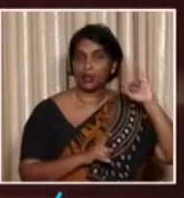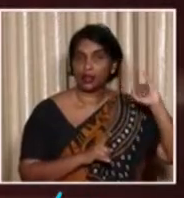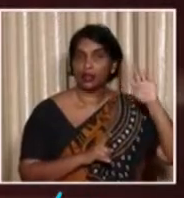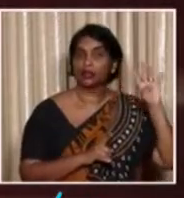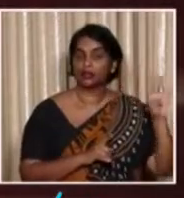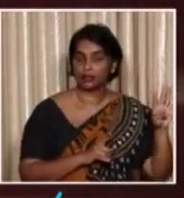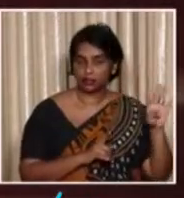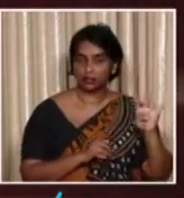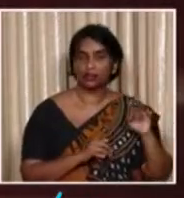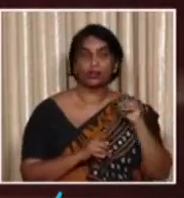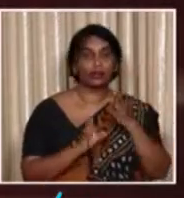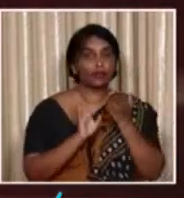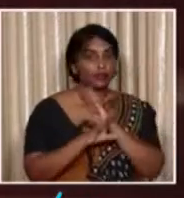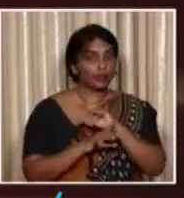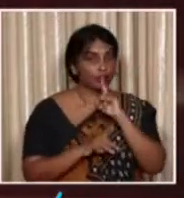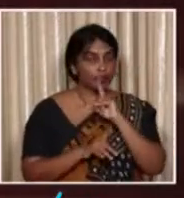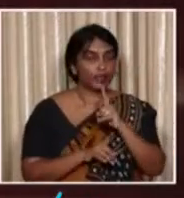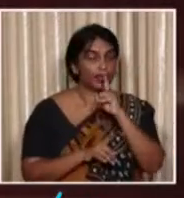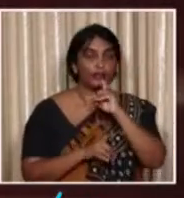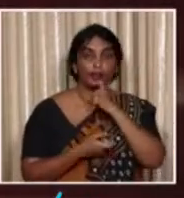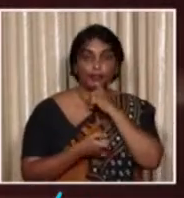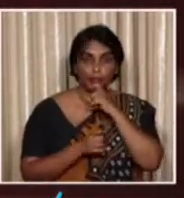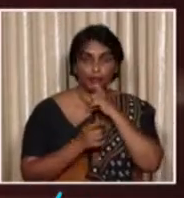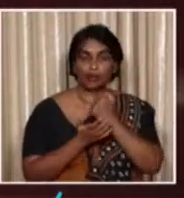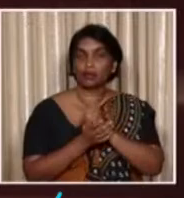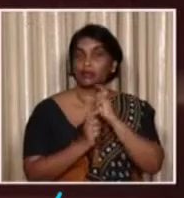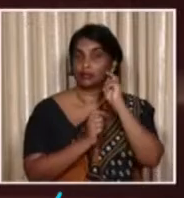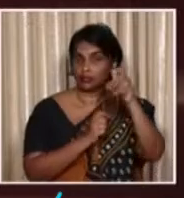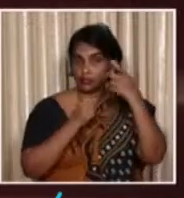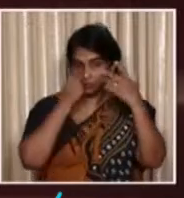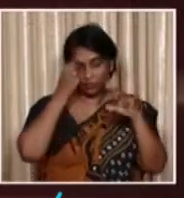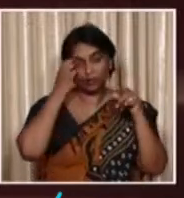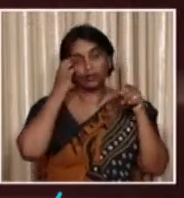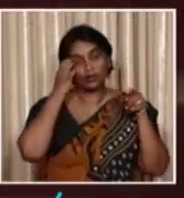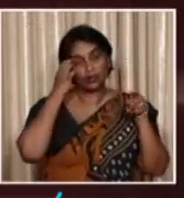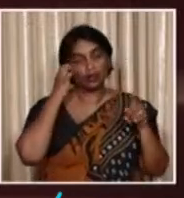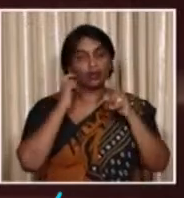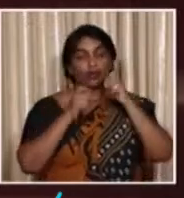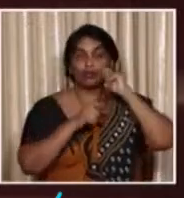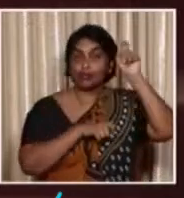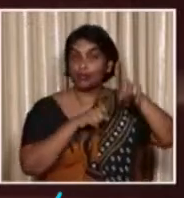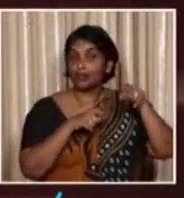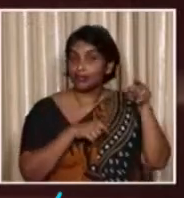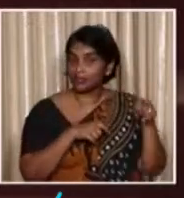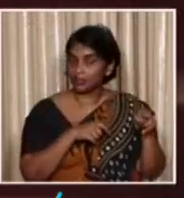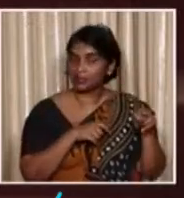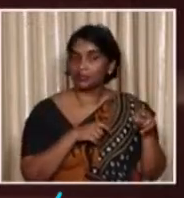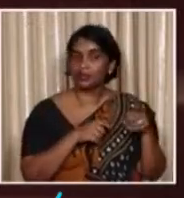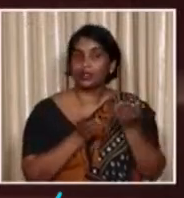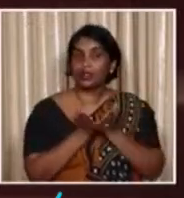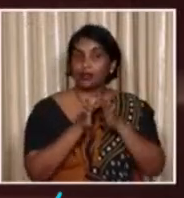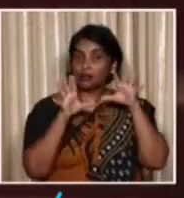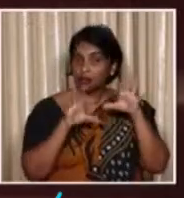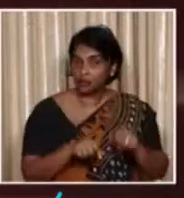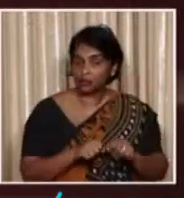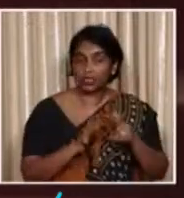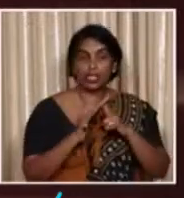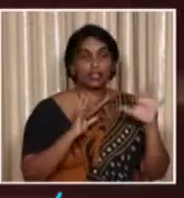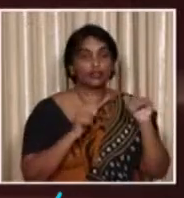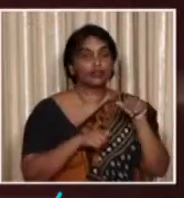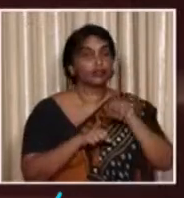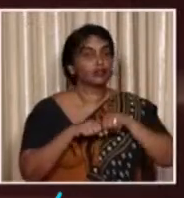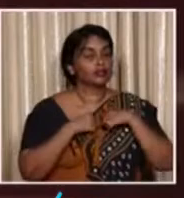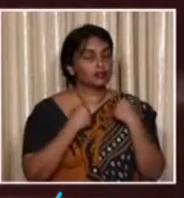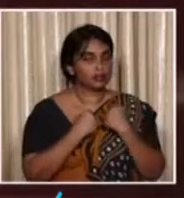75.64යි. ඉහත සඳහන් එක් නඩුවක සිතාසි බාර දී ඇතත් විත්ති පාර්ශවය නැව් හිමිකරු සහ රක්ෂණ